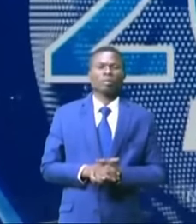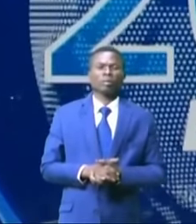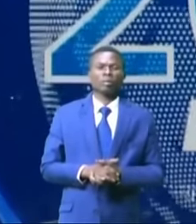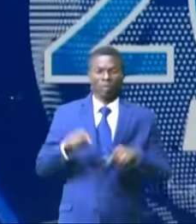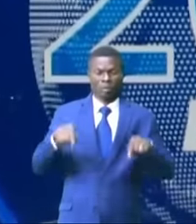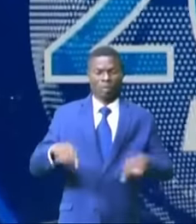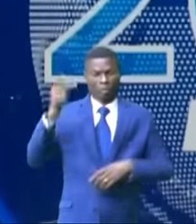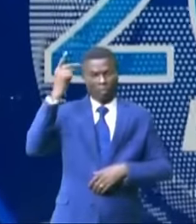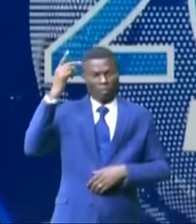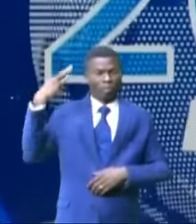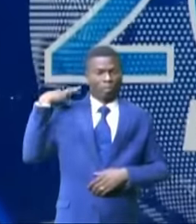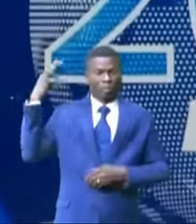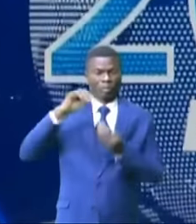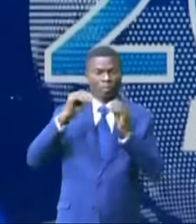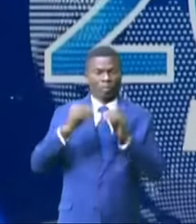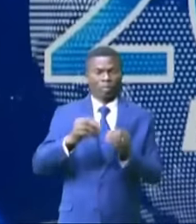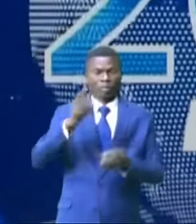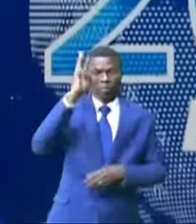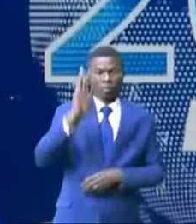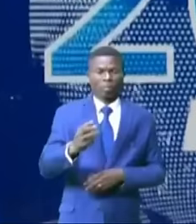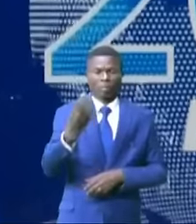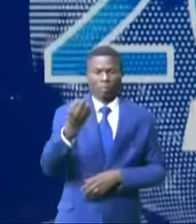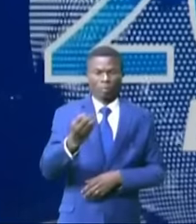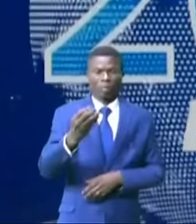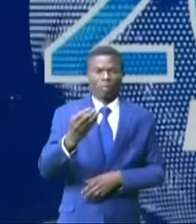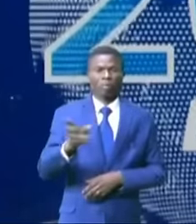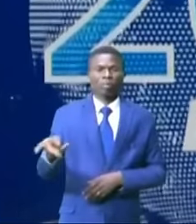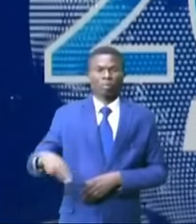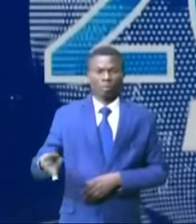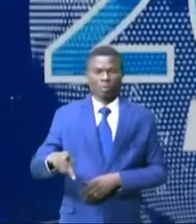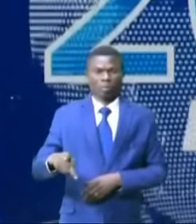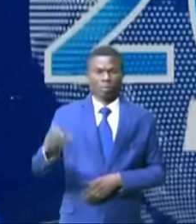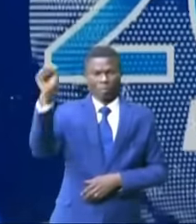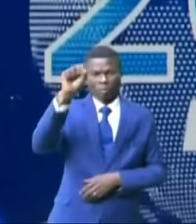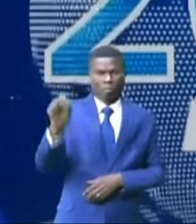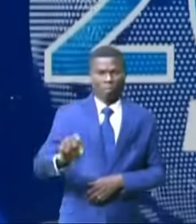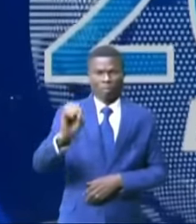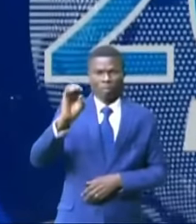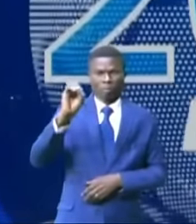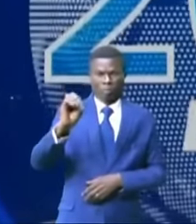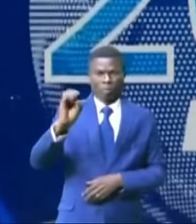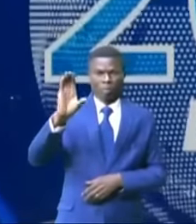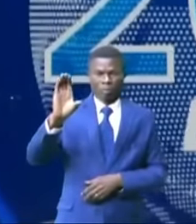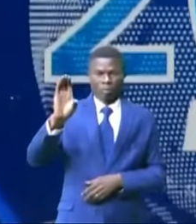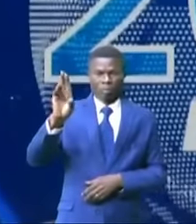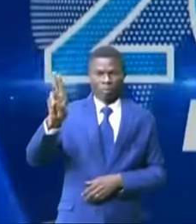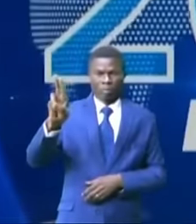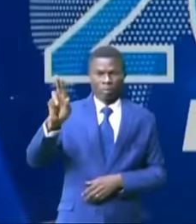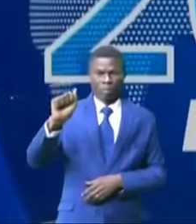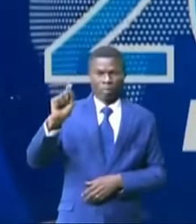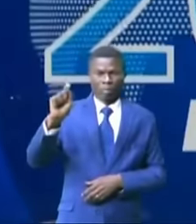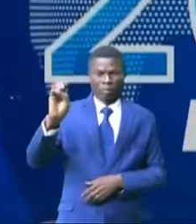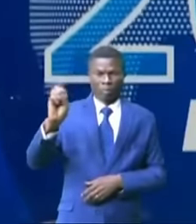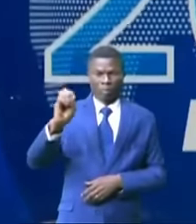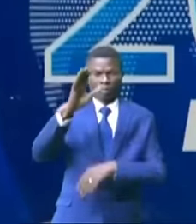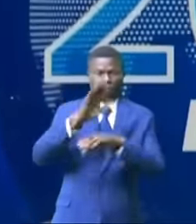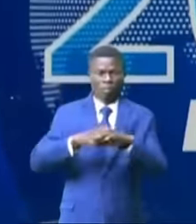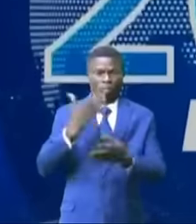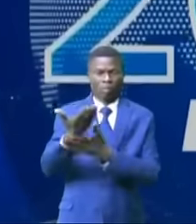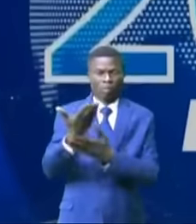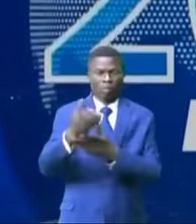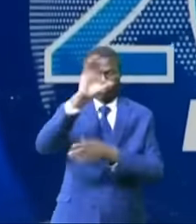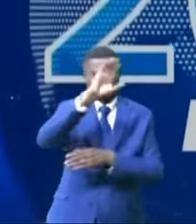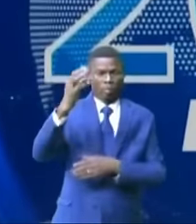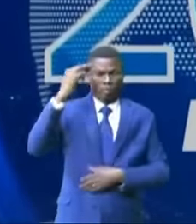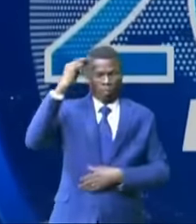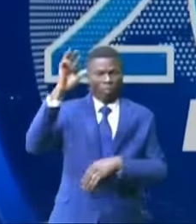À Kinshasa, le candidat numéro 340 au provincial Socrate Moubengaï a appelé les cellules de base de Mongafula à